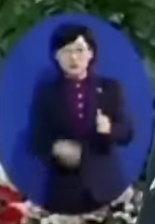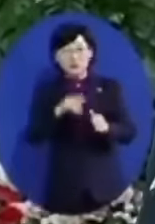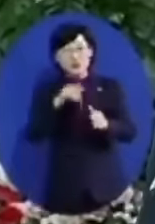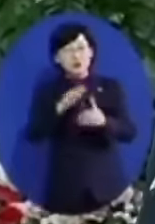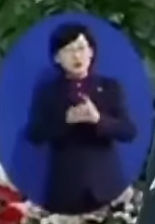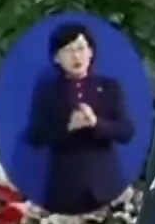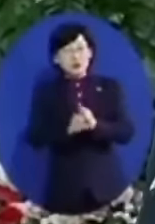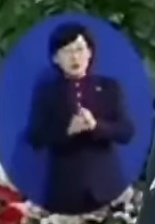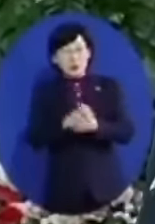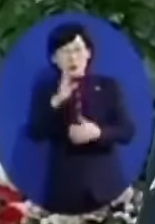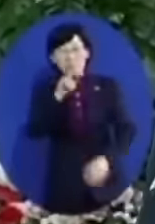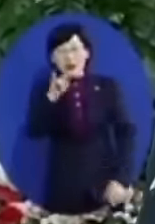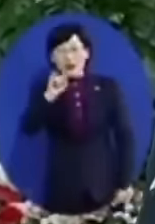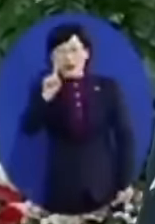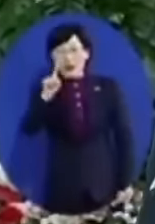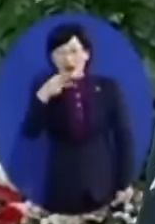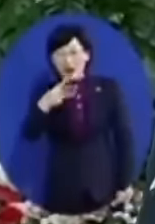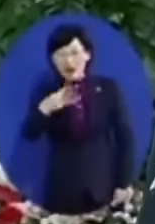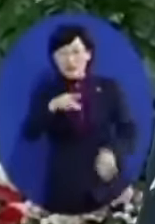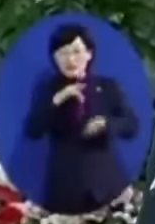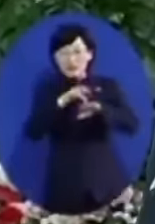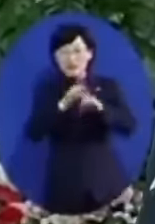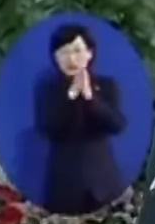바알의 선지자 450명